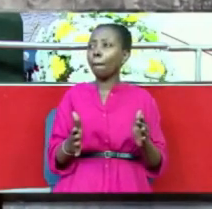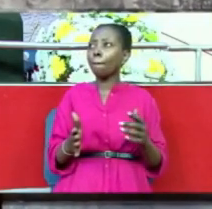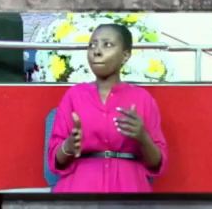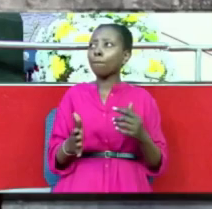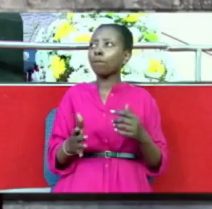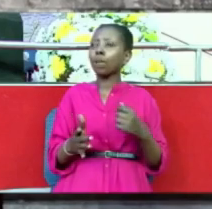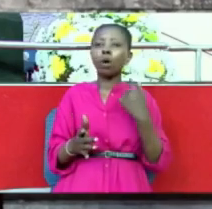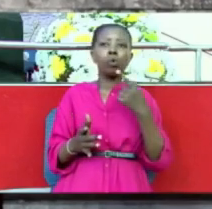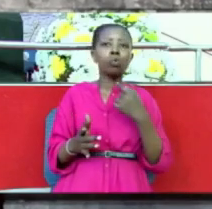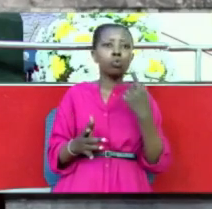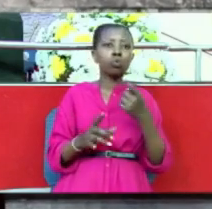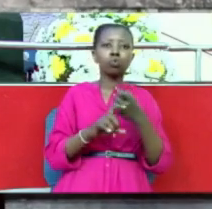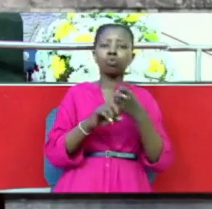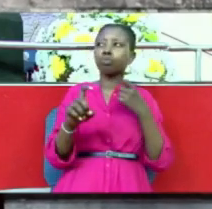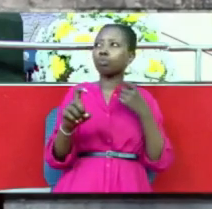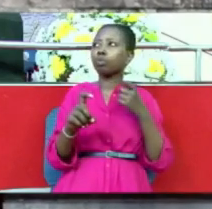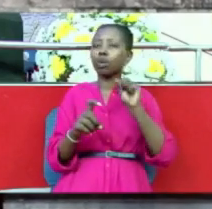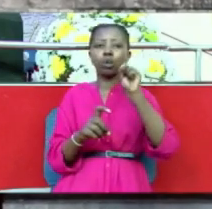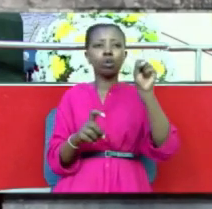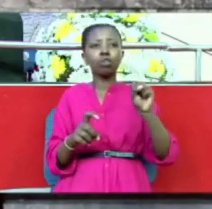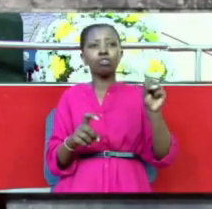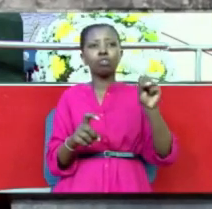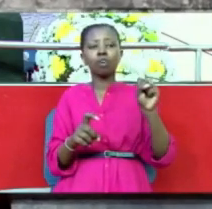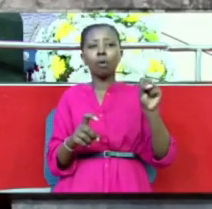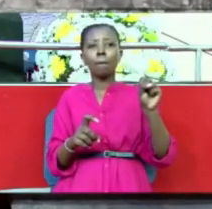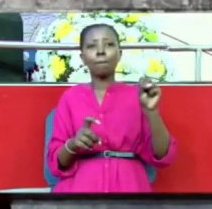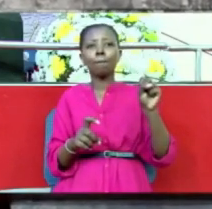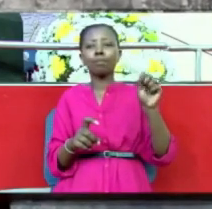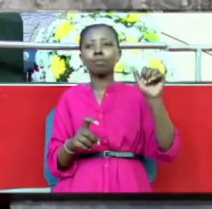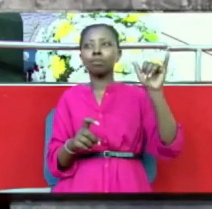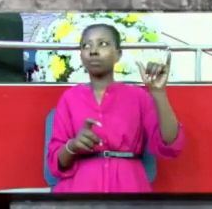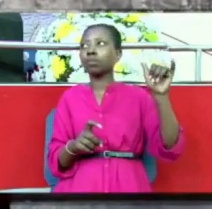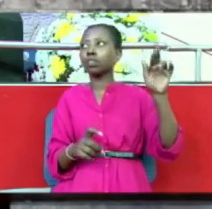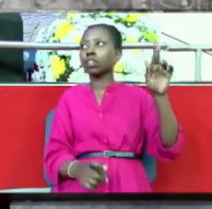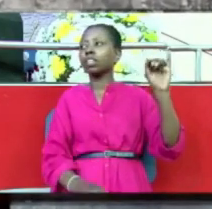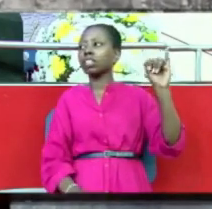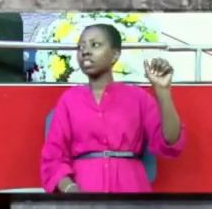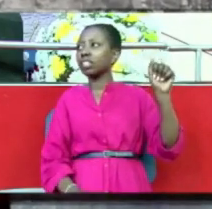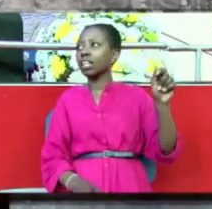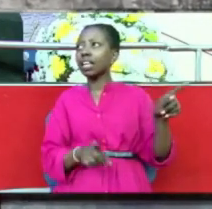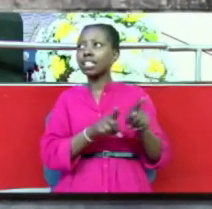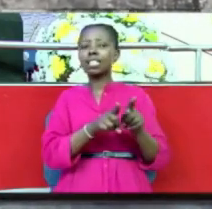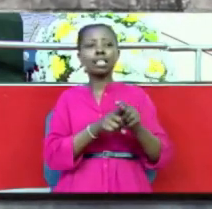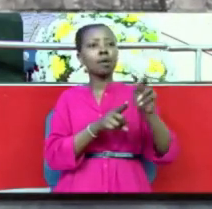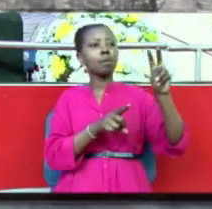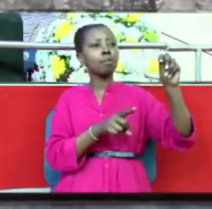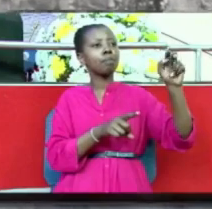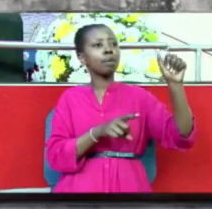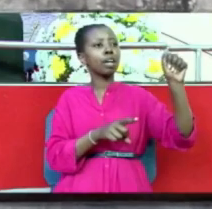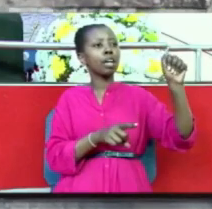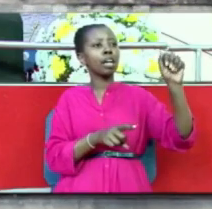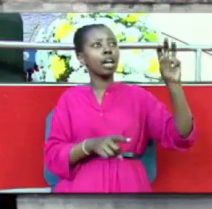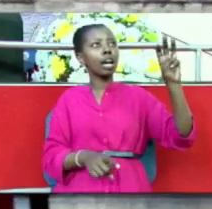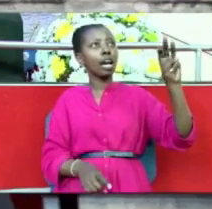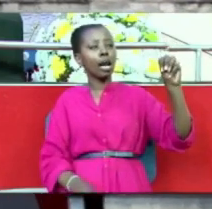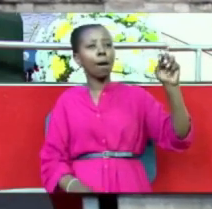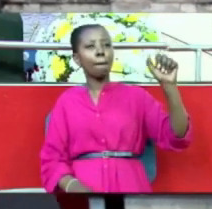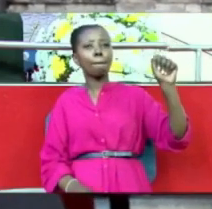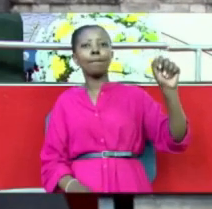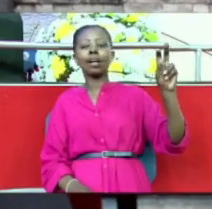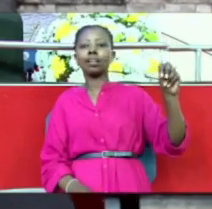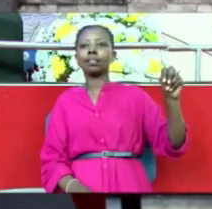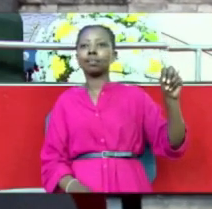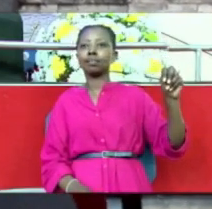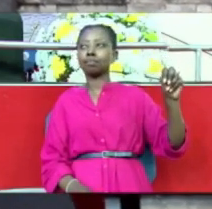sababu wewe ni kama general itoka Syria. Naman. Say, apana. Nilifikiria atatoka kwanza anipigie